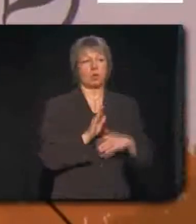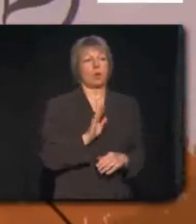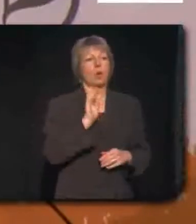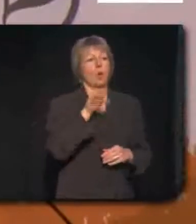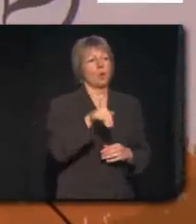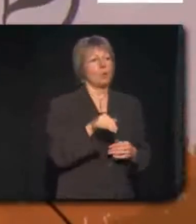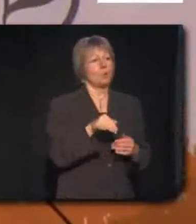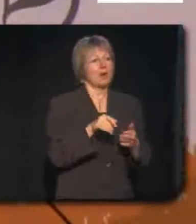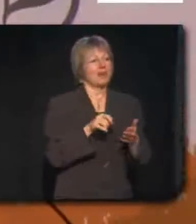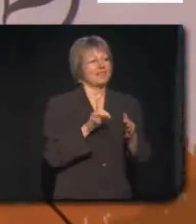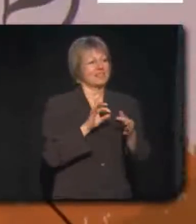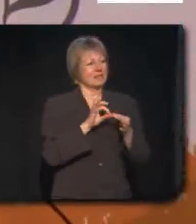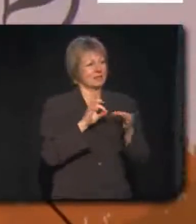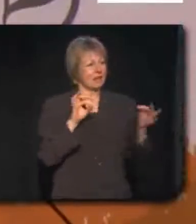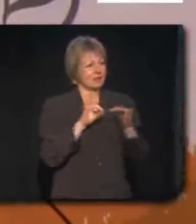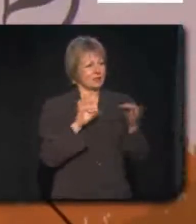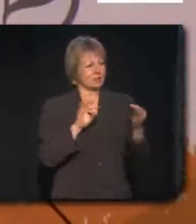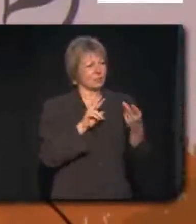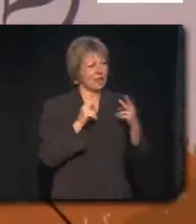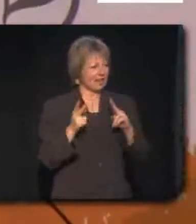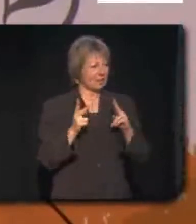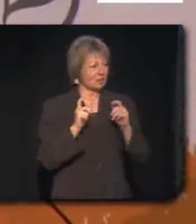satzungsänderungsantrag 3